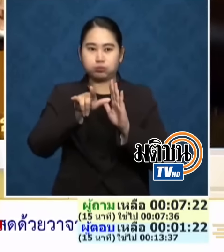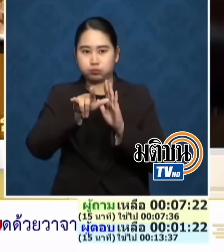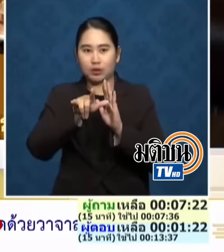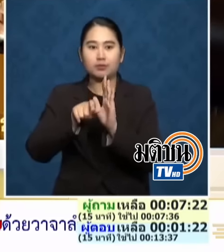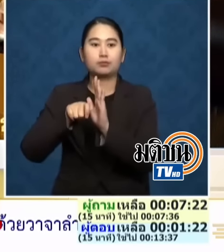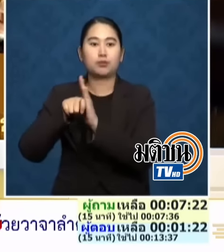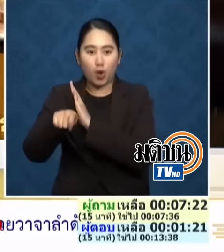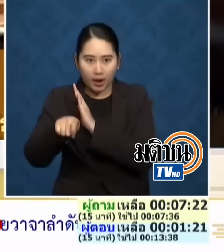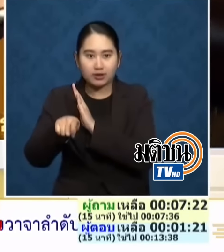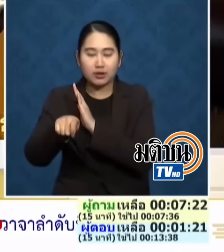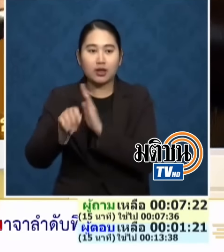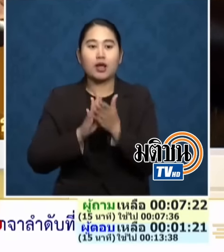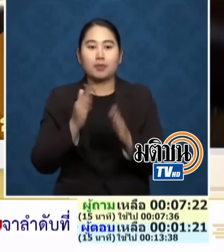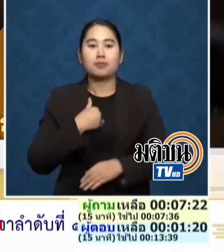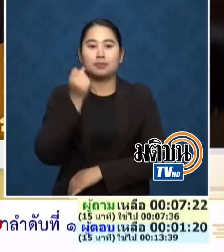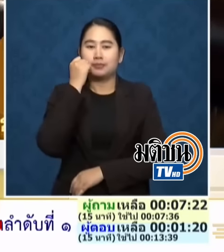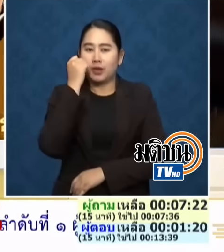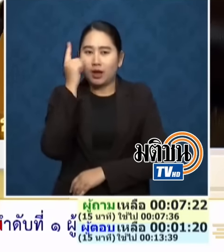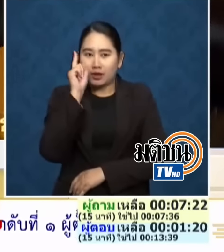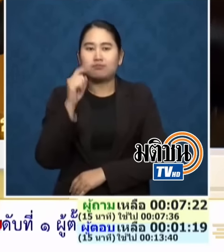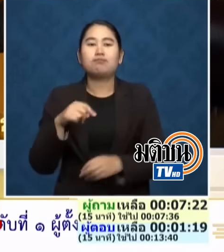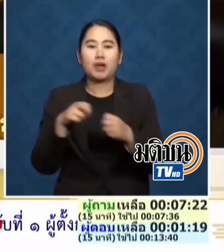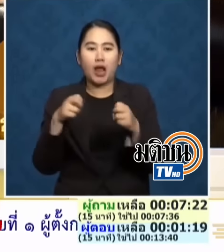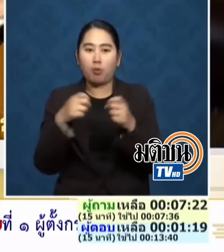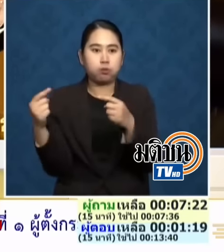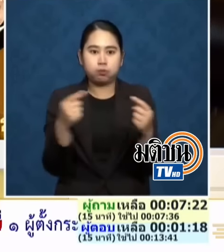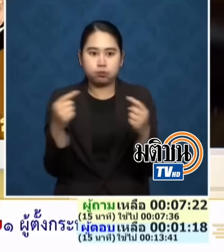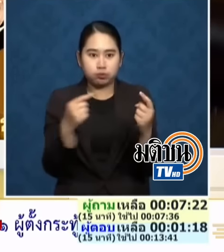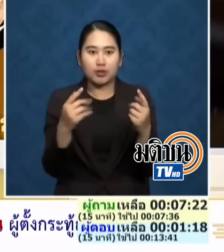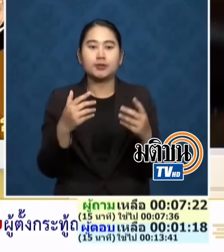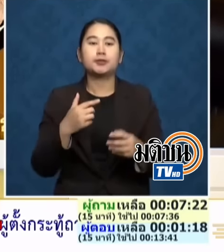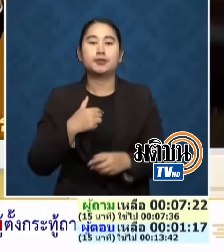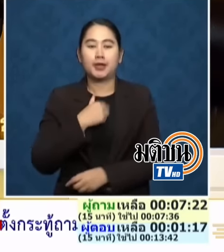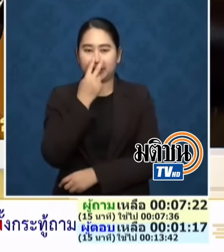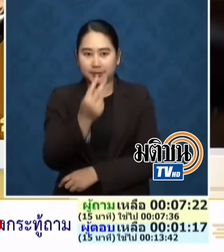นพื้ที่ทันที เข้าใจว่ากำลงทะเละกันแงAAAAู่ถงลงไป